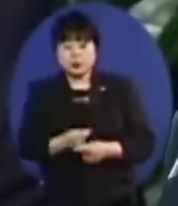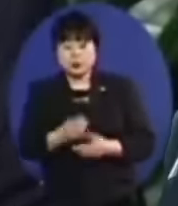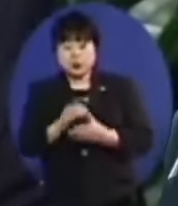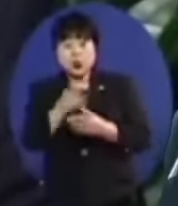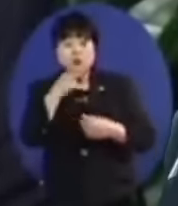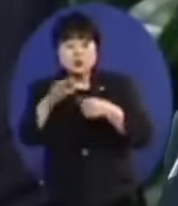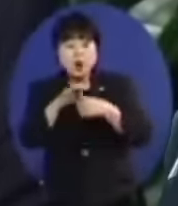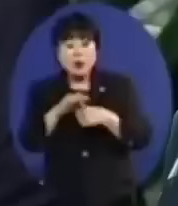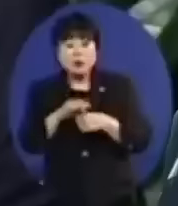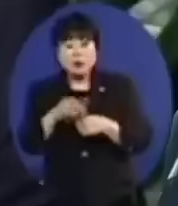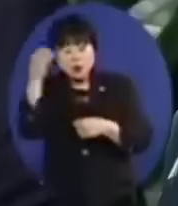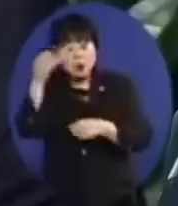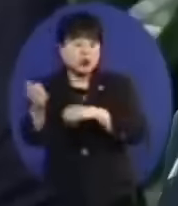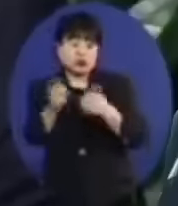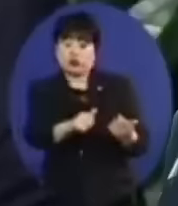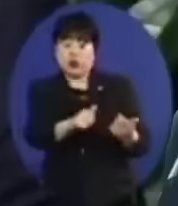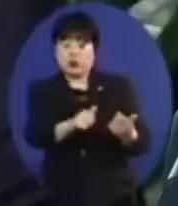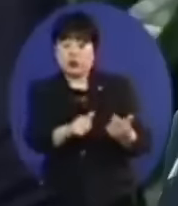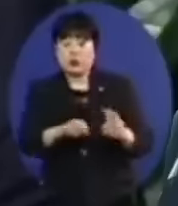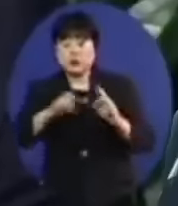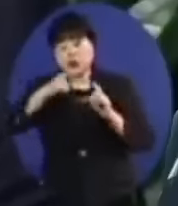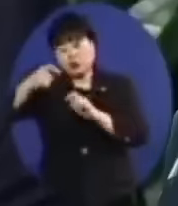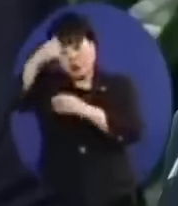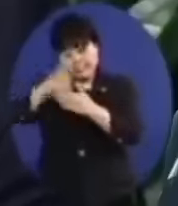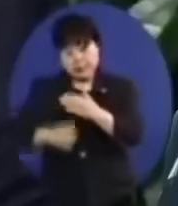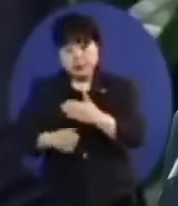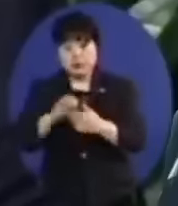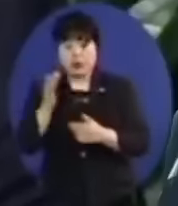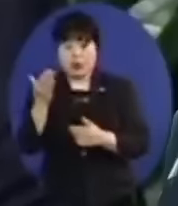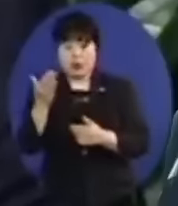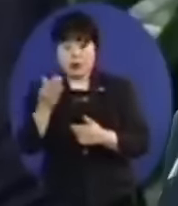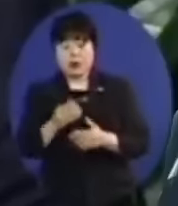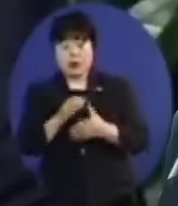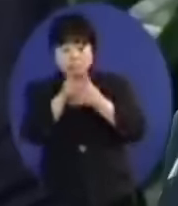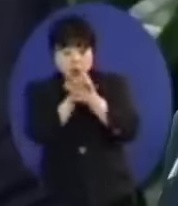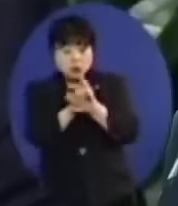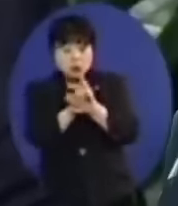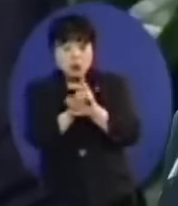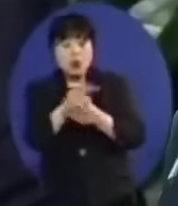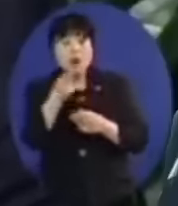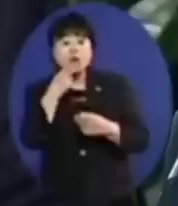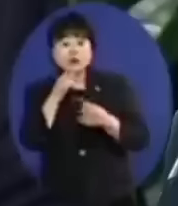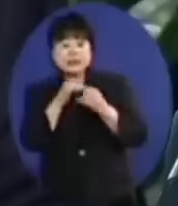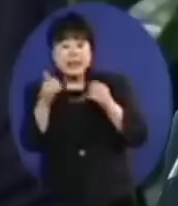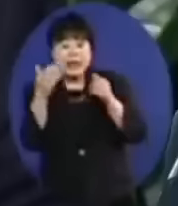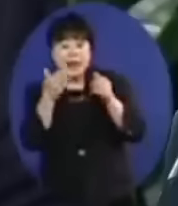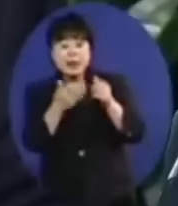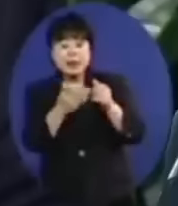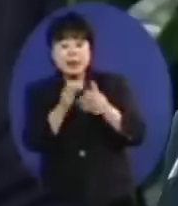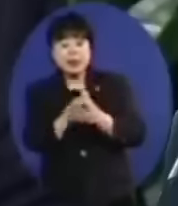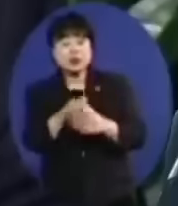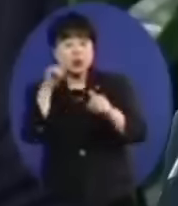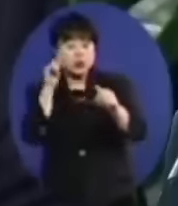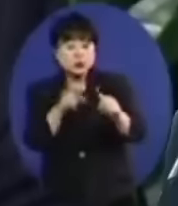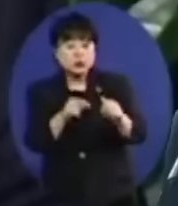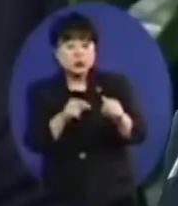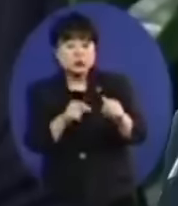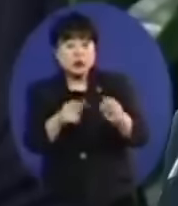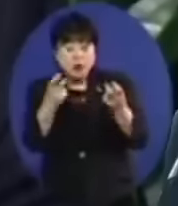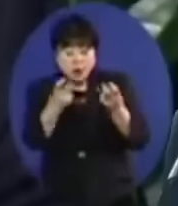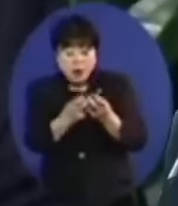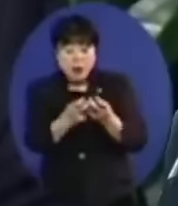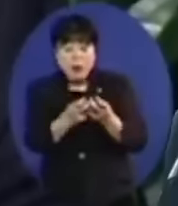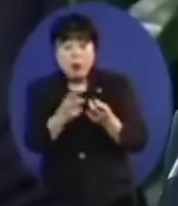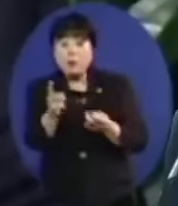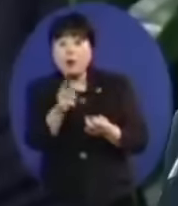죽어버리거든요. 세속에 끌려가 버립니다. 기도 안 하는 사람에게 기도를 시키는 것, 수 있는 유일한